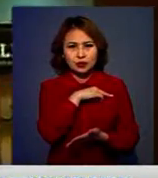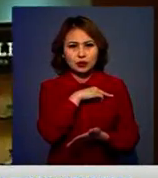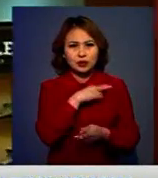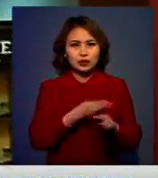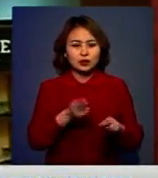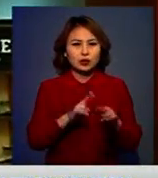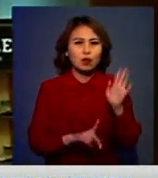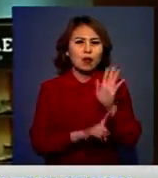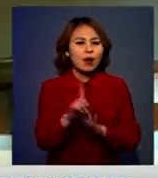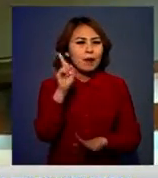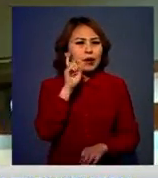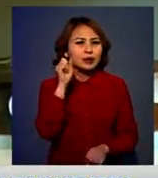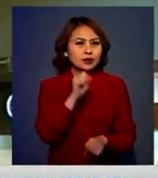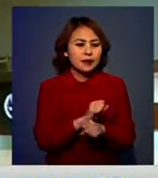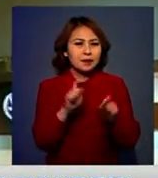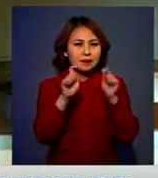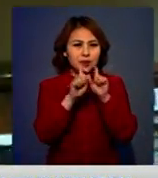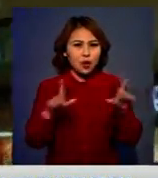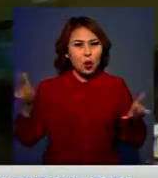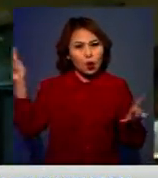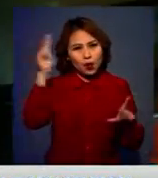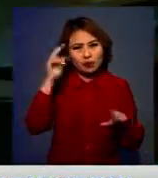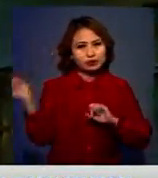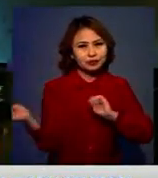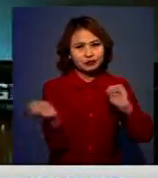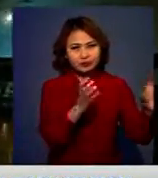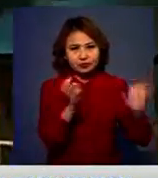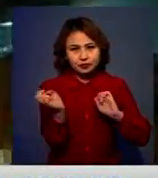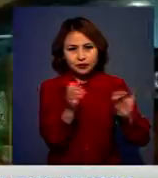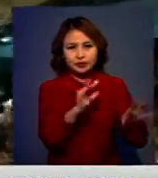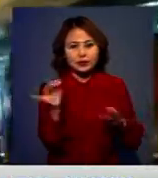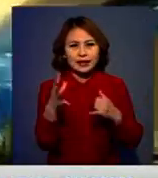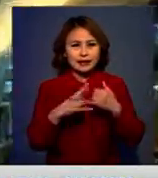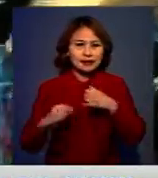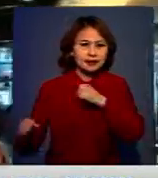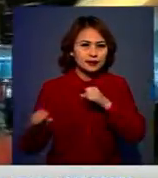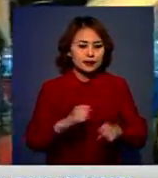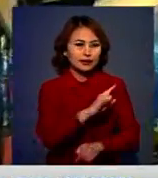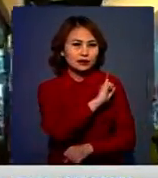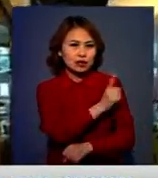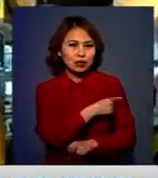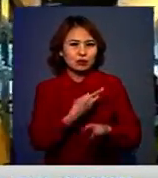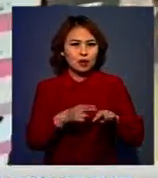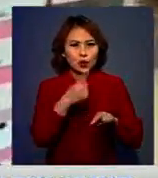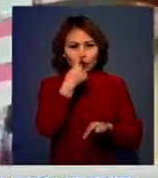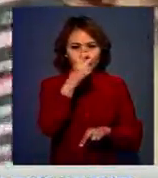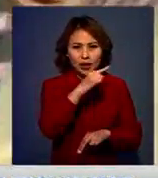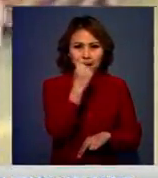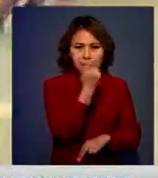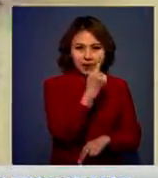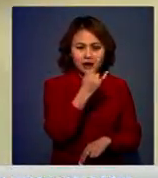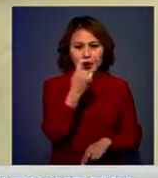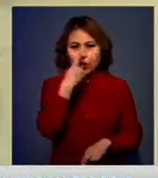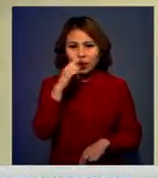метрополитен жұмысын уақытша тоқтатты. Мектептерден оқушылар эвакуацияланды. Сондай-ақ жер сілкінісінің қатты болғаны соншалық, нөмір 1